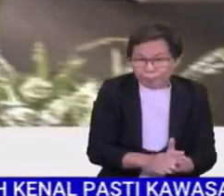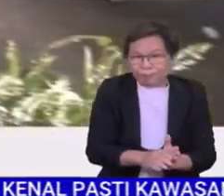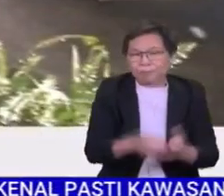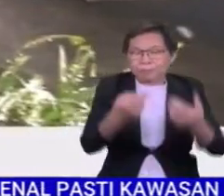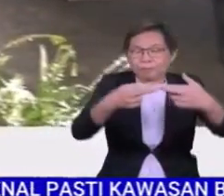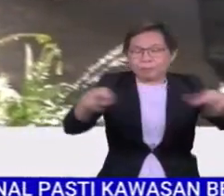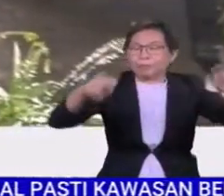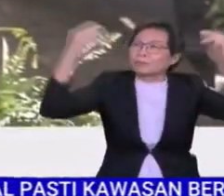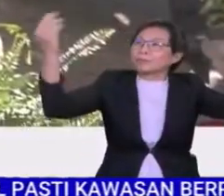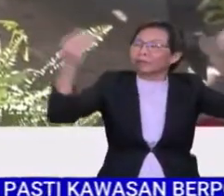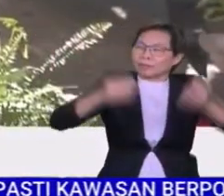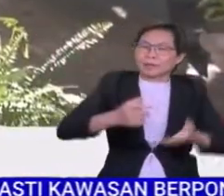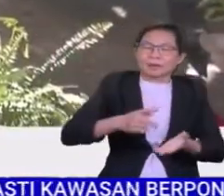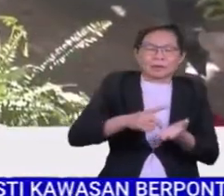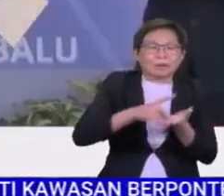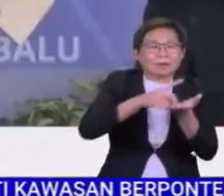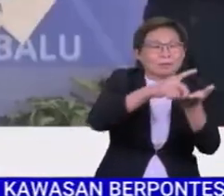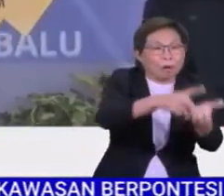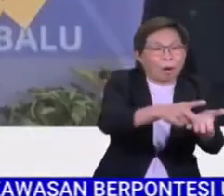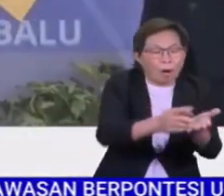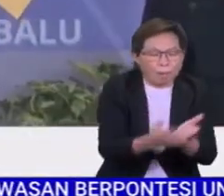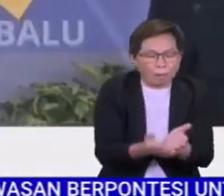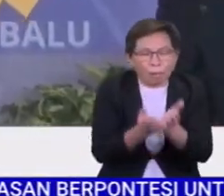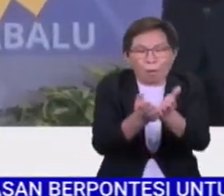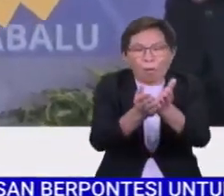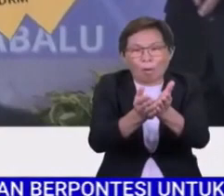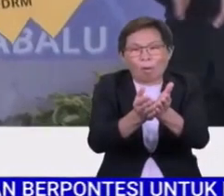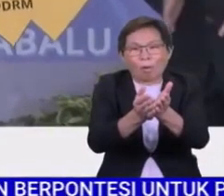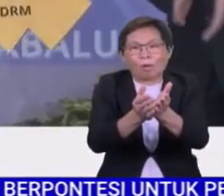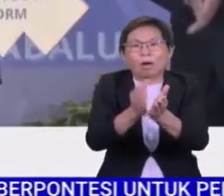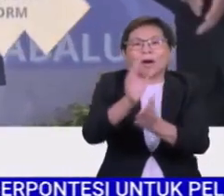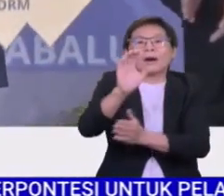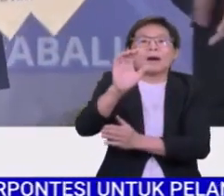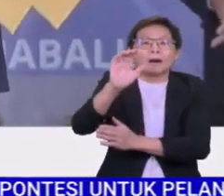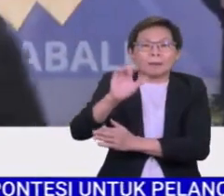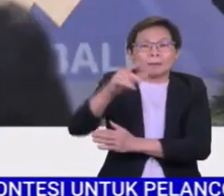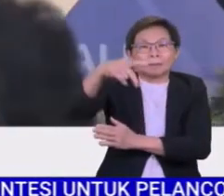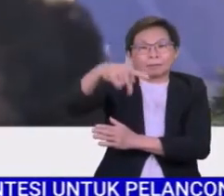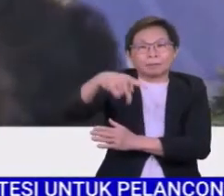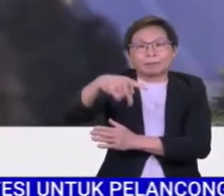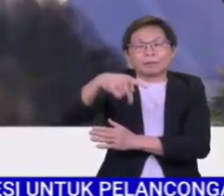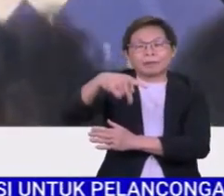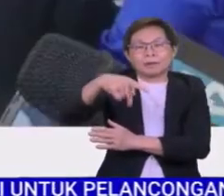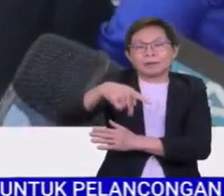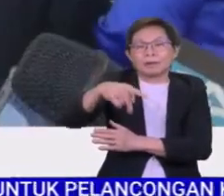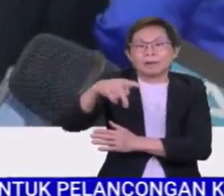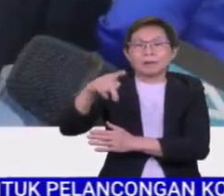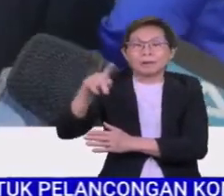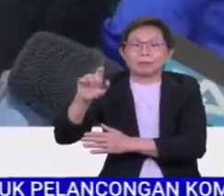berakia ah B berkenaan kepada pesujaya polis Sabah dat Idris